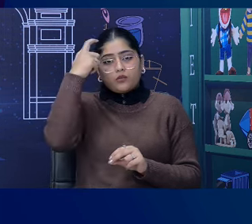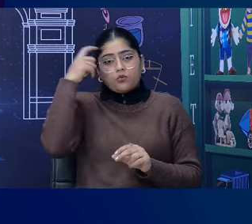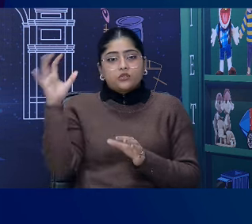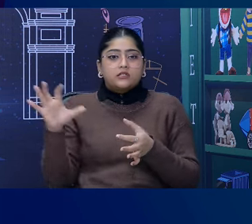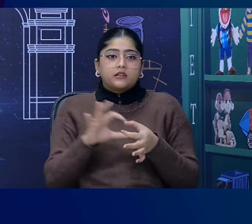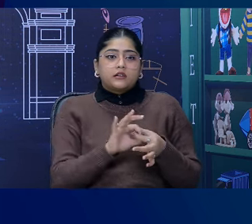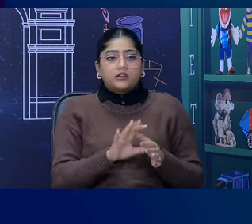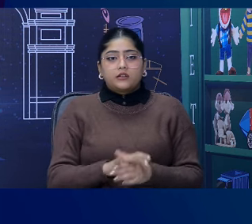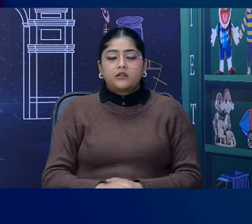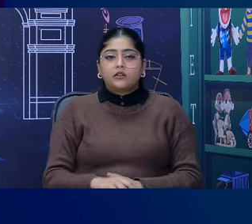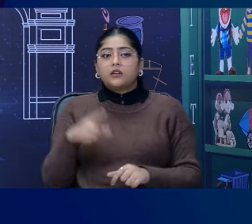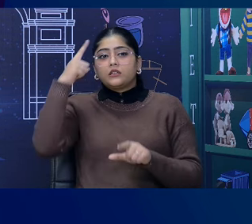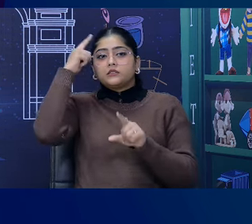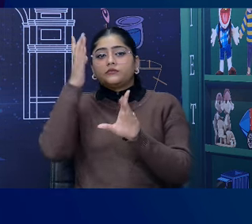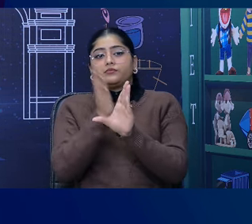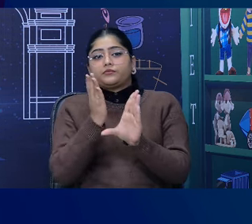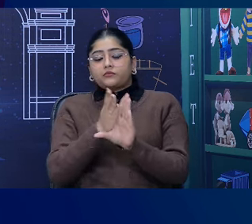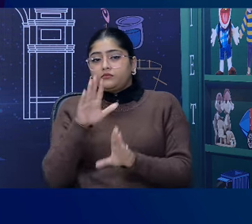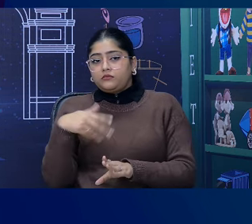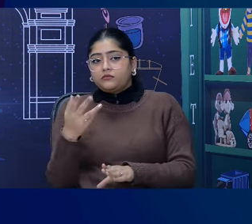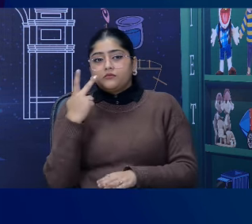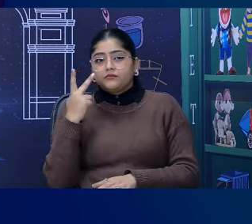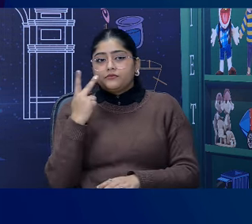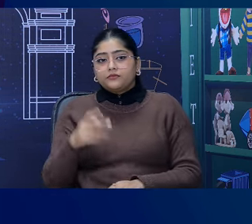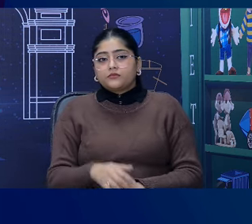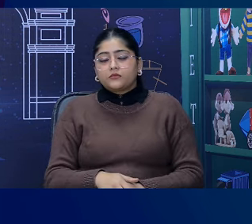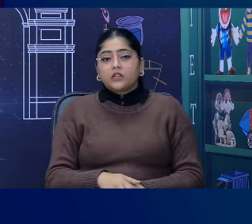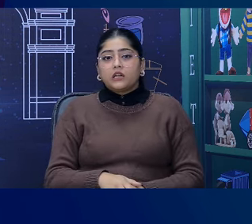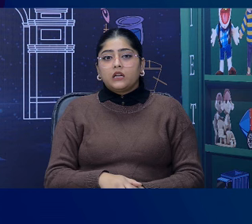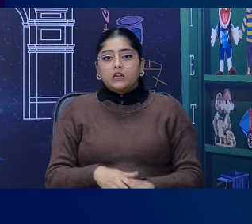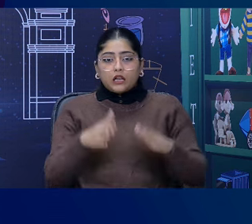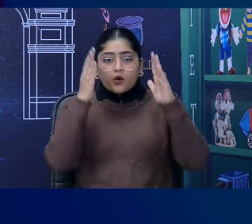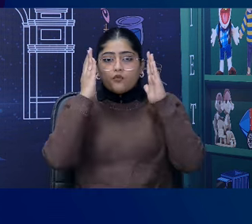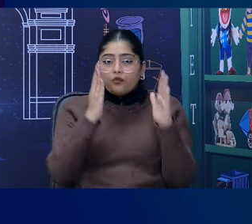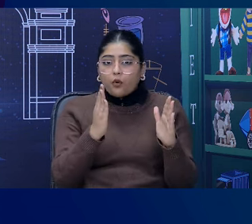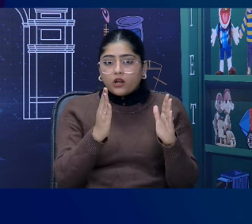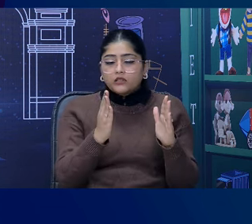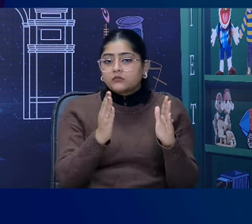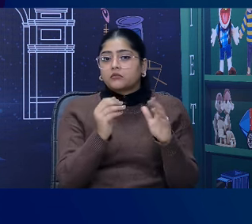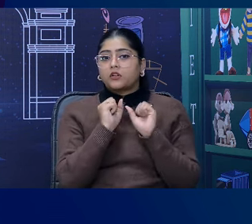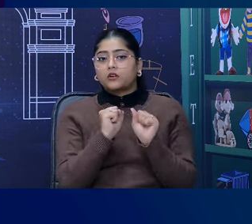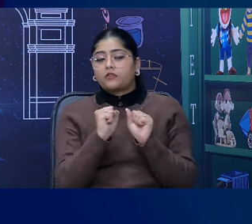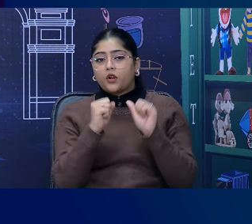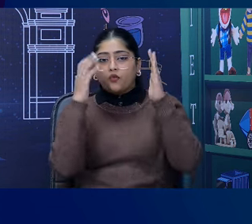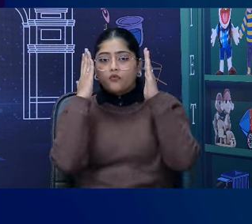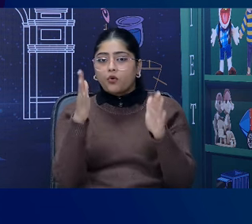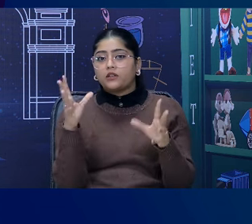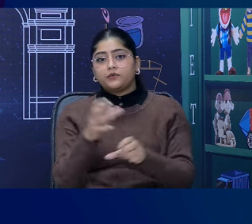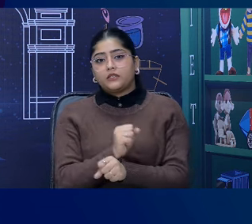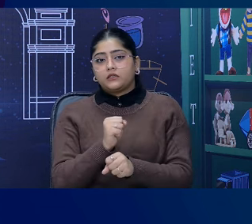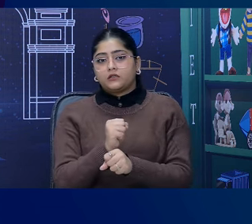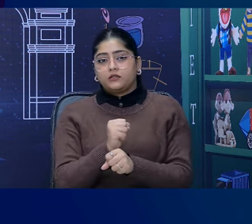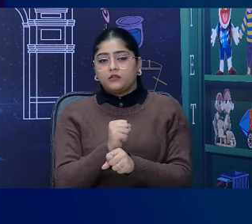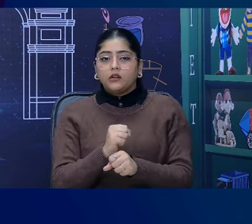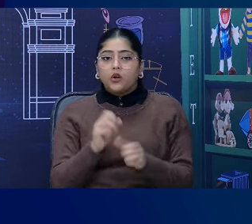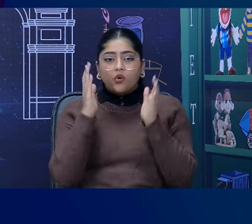हैं नेक्स्ट है साइकोलॉजिकल सिम्टम्स लैक ऑफ कंसंट्रेशन आप जो कर रहे हैं उस पर आप कंसंट्रेट नहीं कर पाएंगे ध्यान